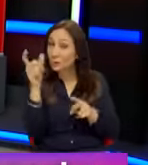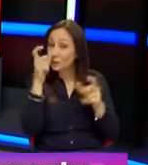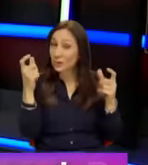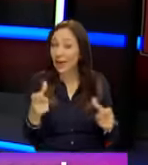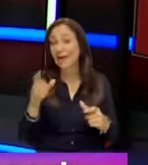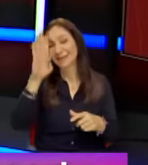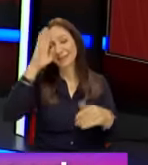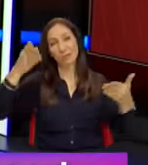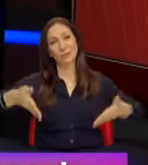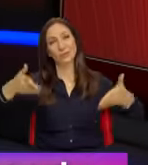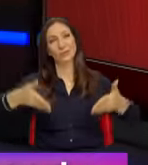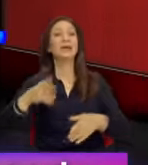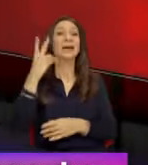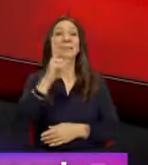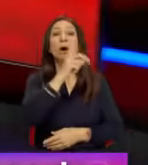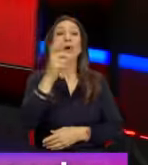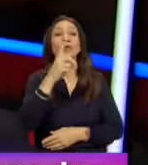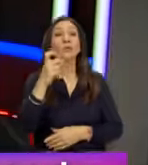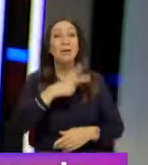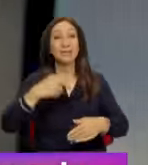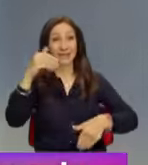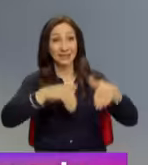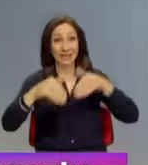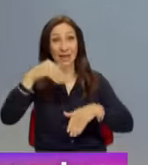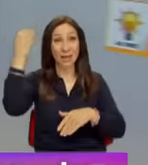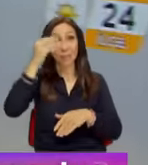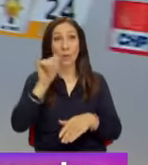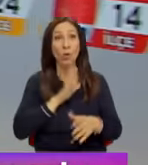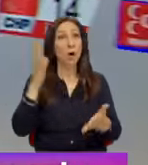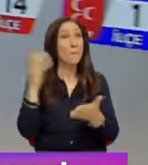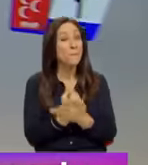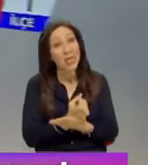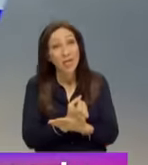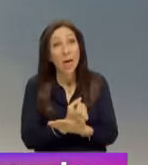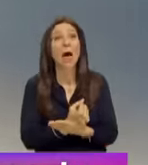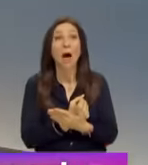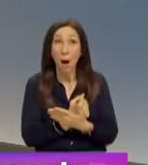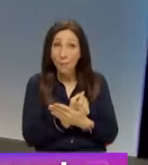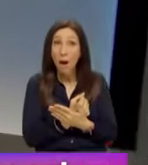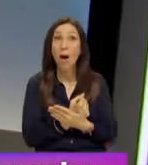Türkiye? İstanbul'da. 2019 yerel seçimleri Ekrem İmamoğlu kazanmıştı ama